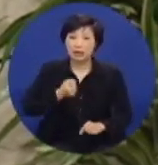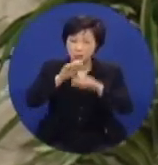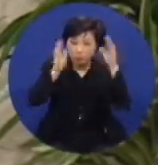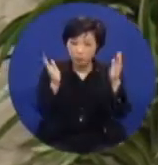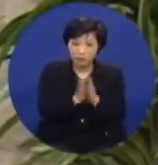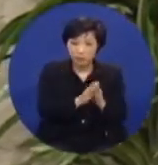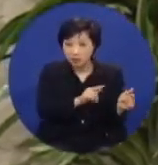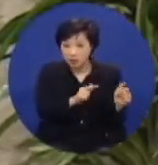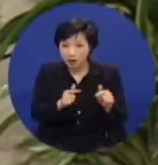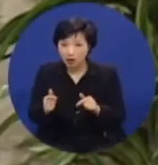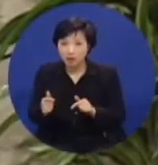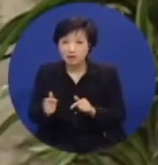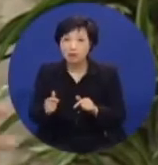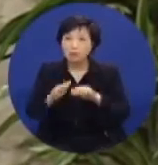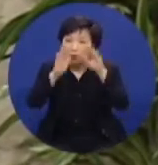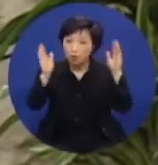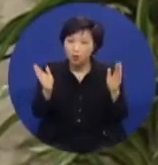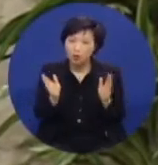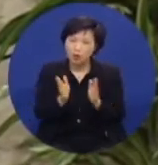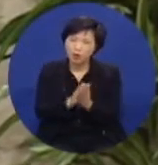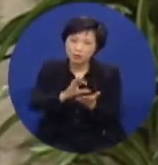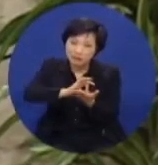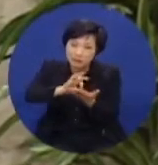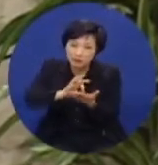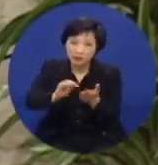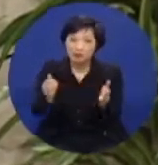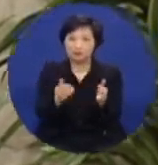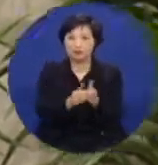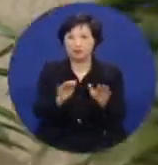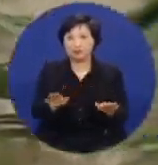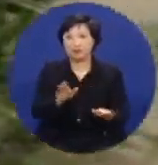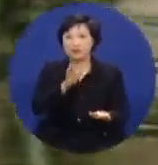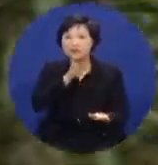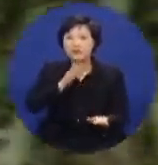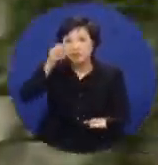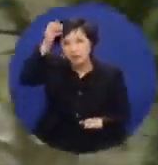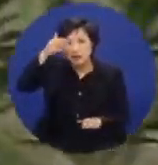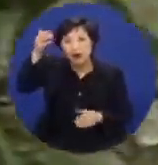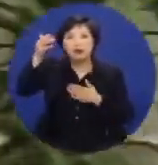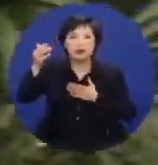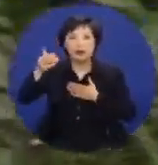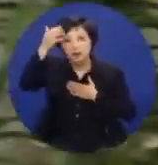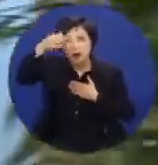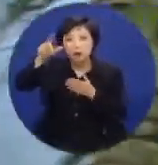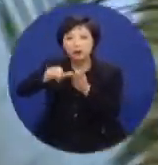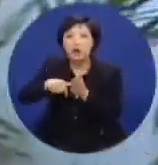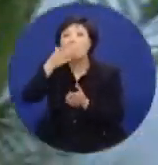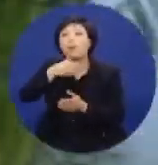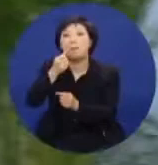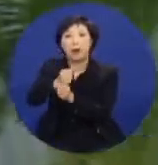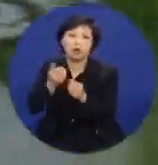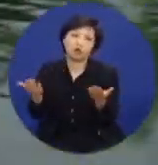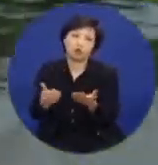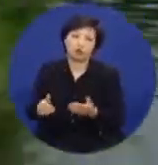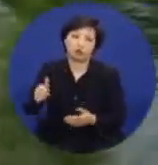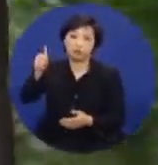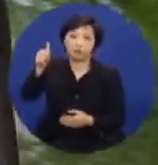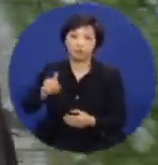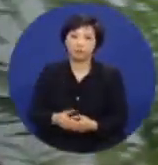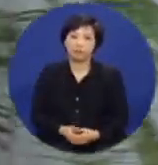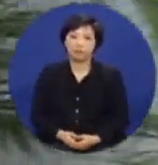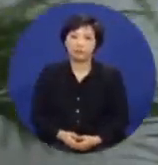것들을 다 했어 수영 1 영혼의 때 축복을 만드는 겁니다